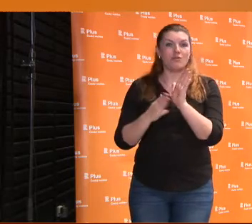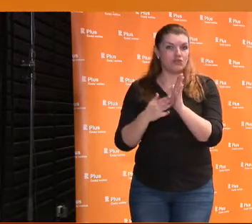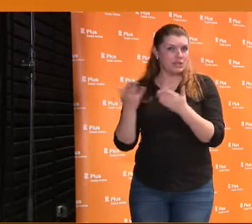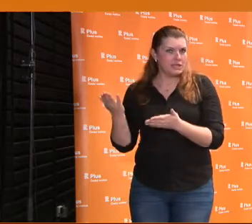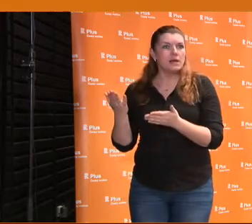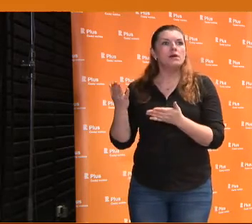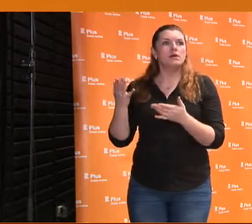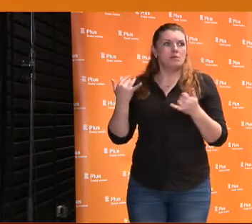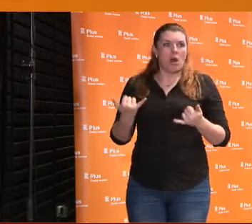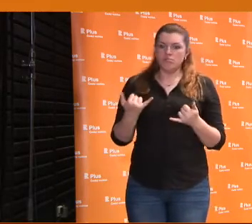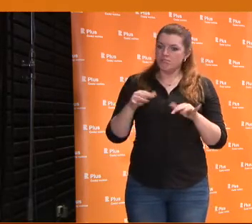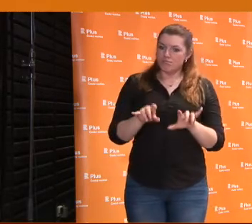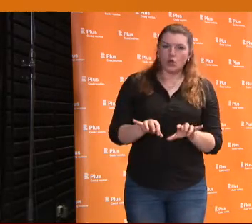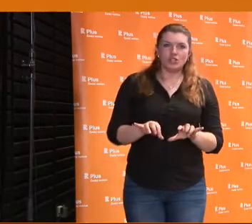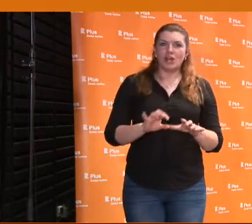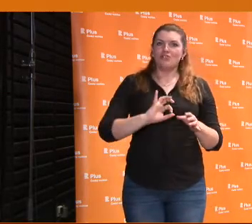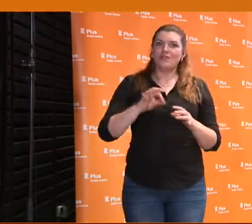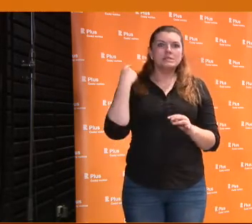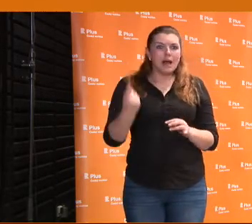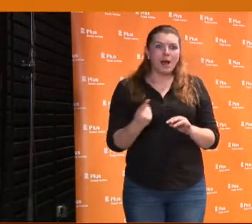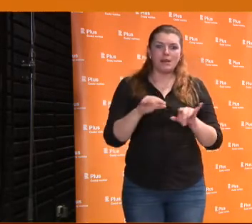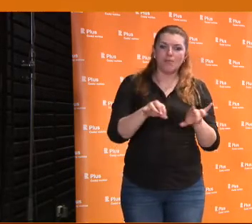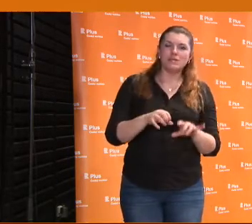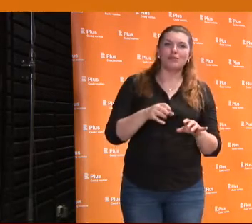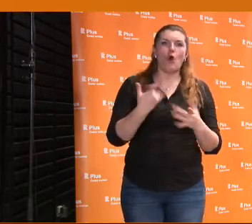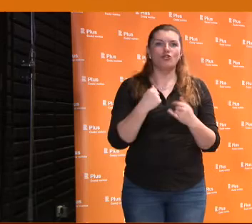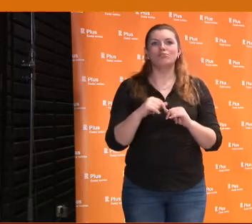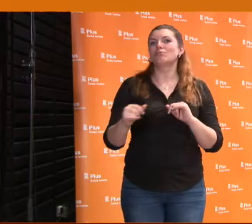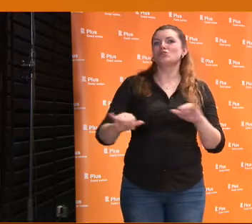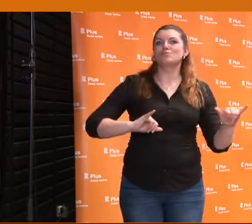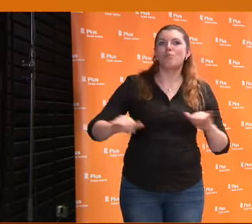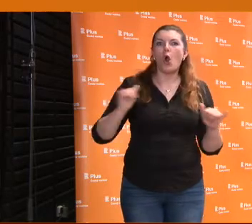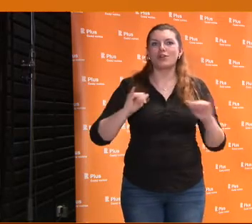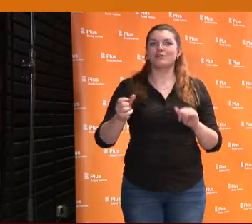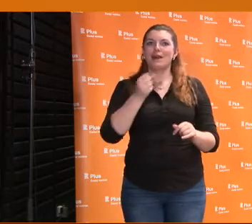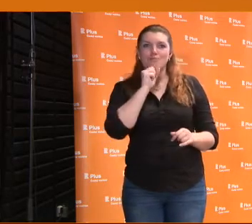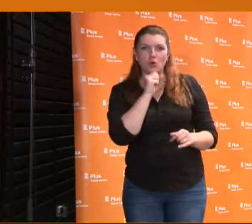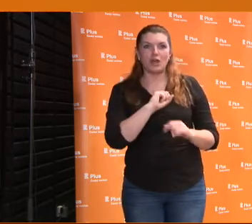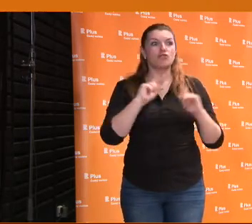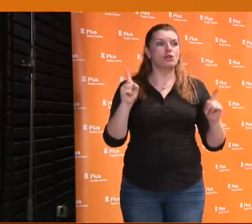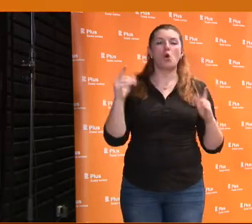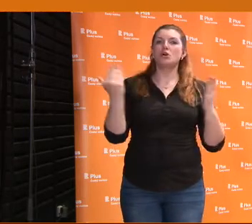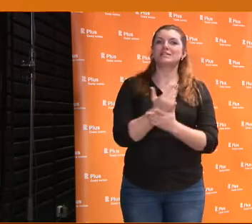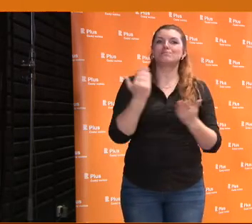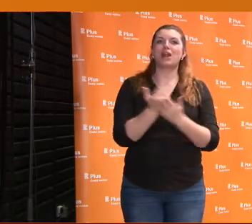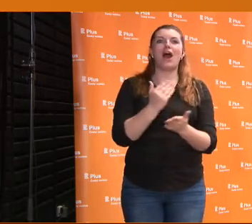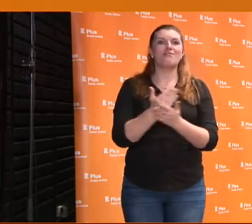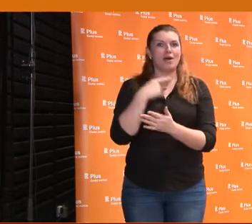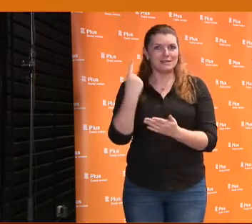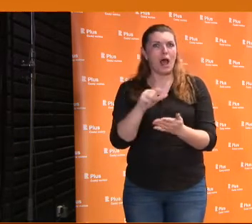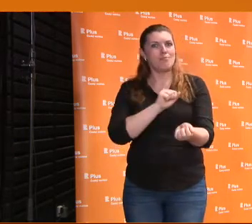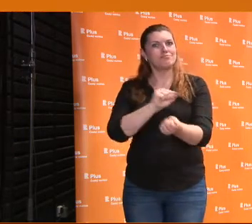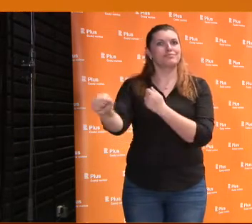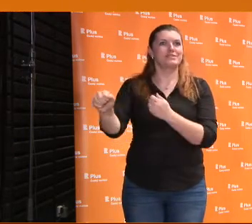vlastně napsat třeba sportovní reportáž nebo vydat zprávu. Teď jsme byli svědky toho, že ČTK v průběhu volebního